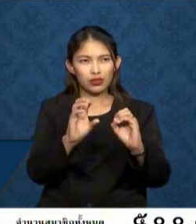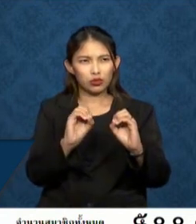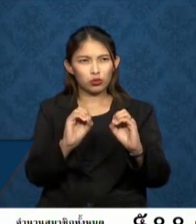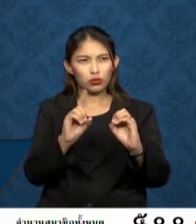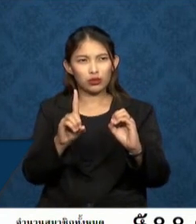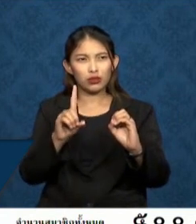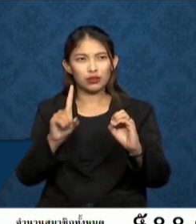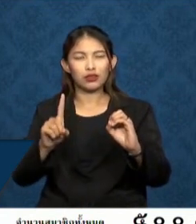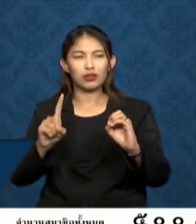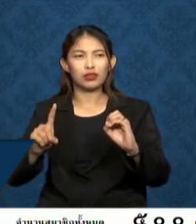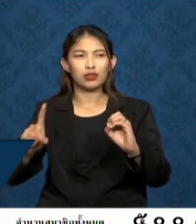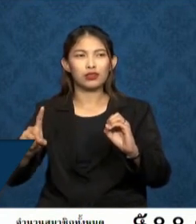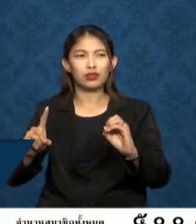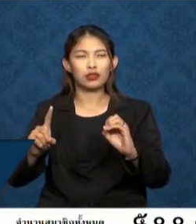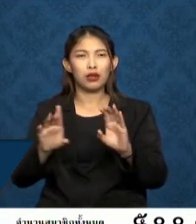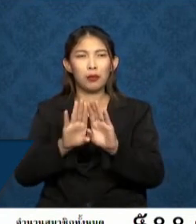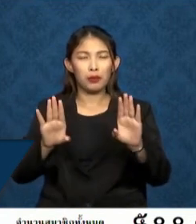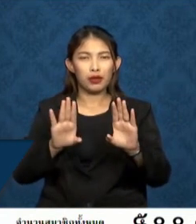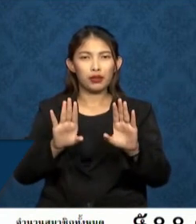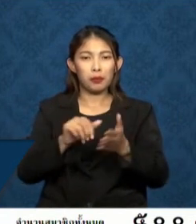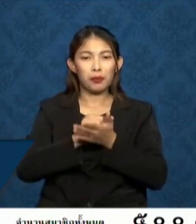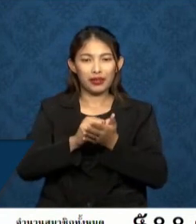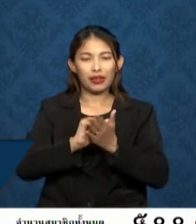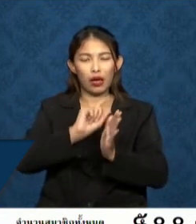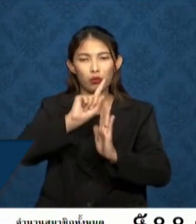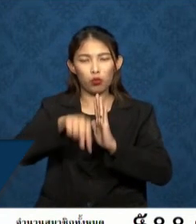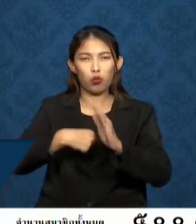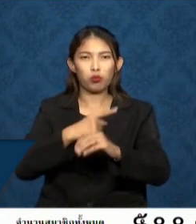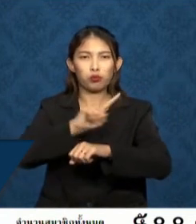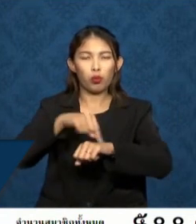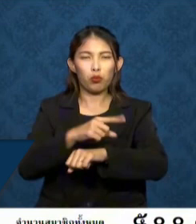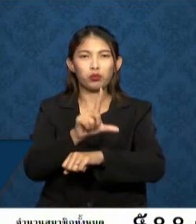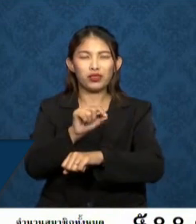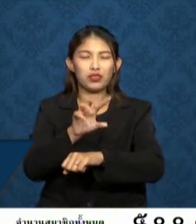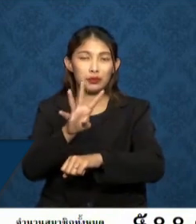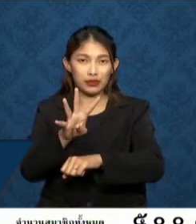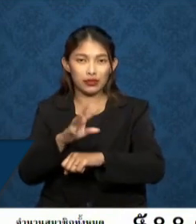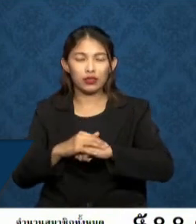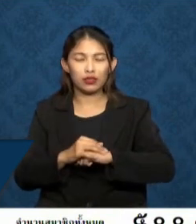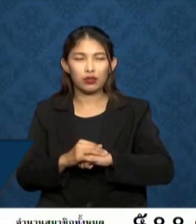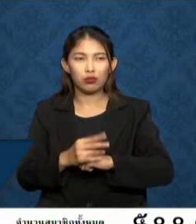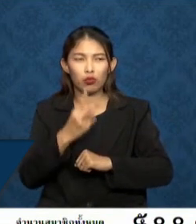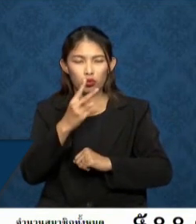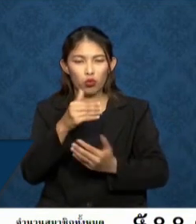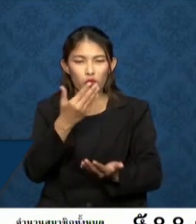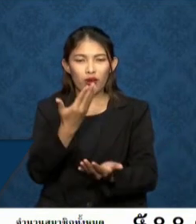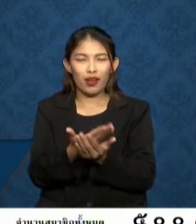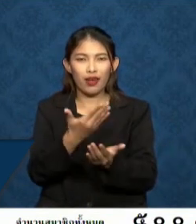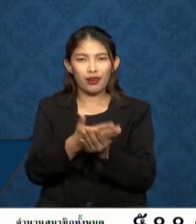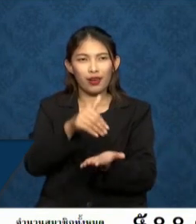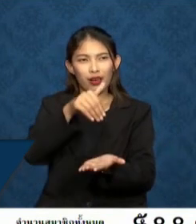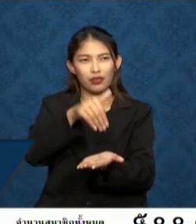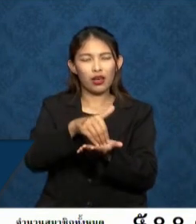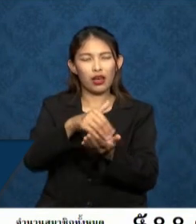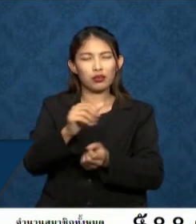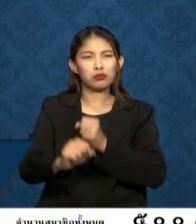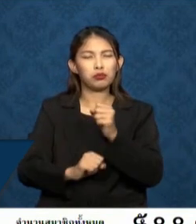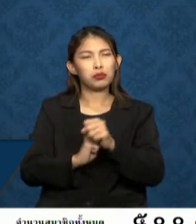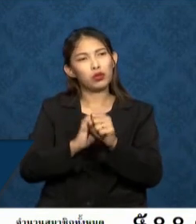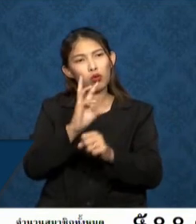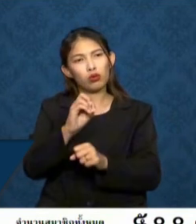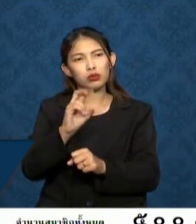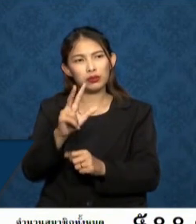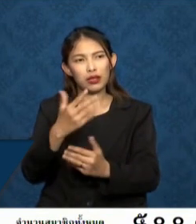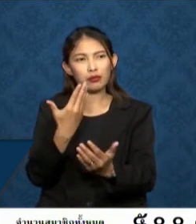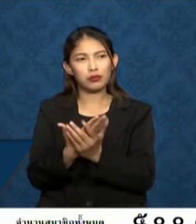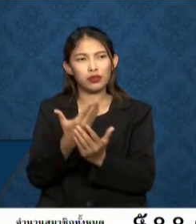024011111เขาเปิดบริการ24ชั่วโมงผมก็ไปดูราคากลางนะครับอันนี้คือเอกสารของช่วงประมาณปี63เขา